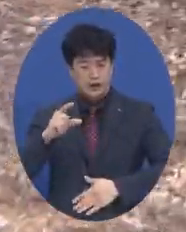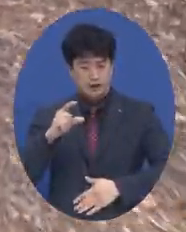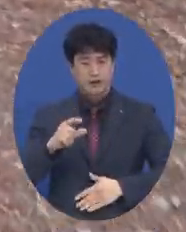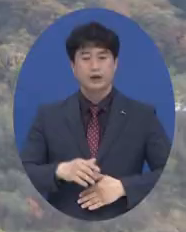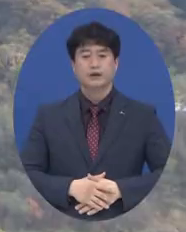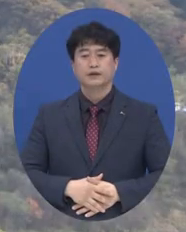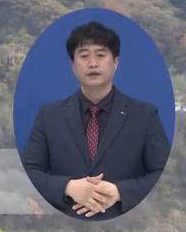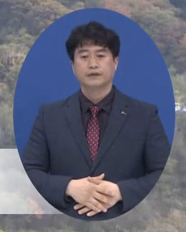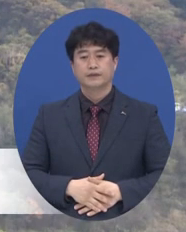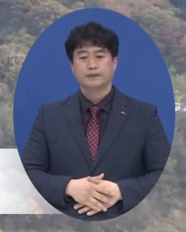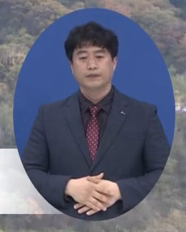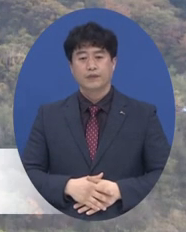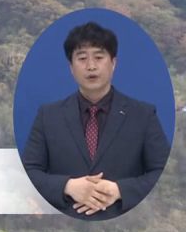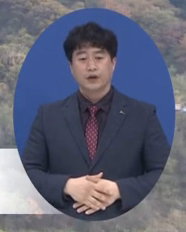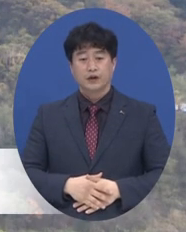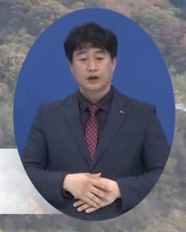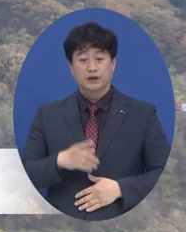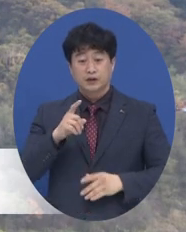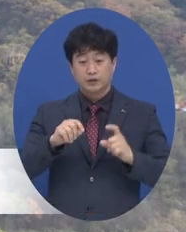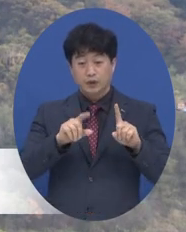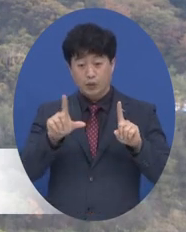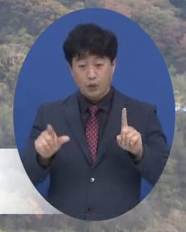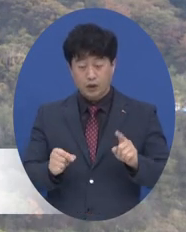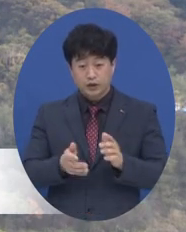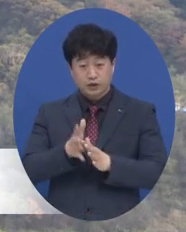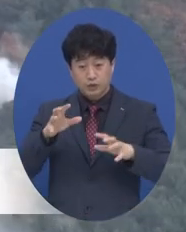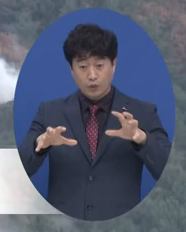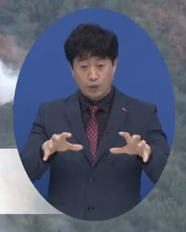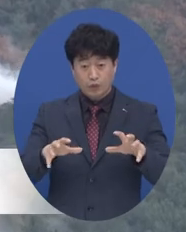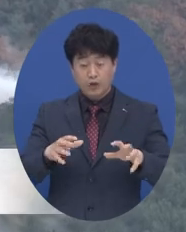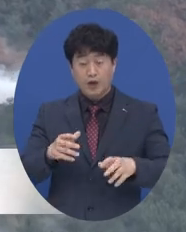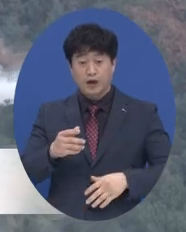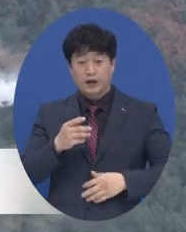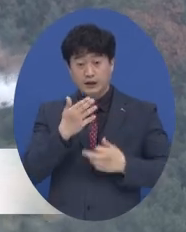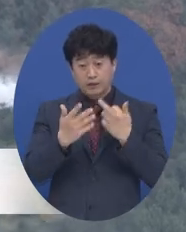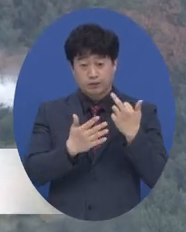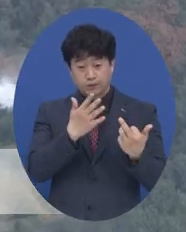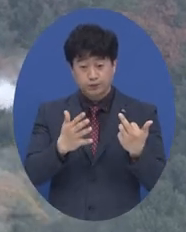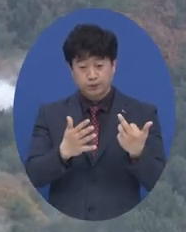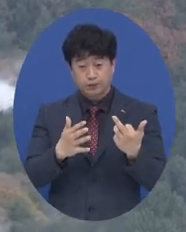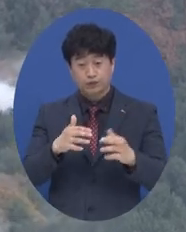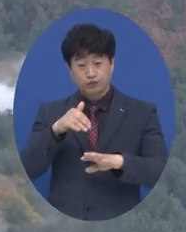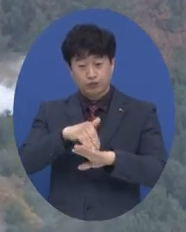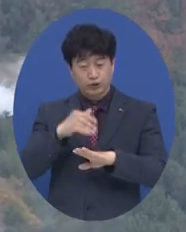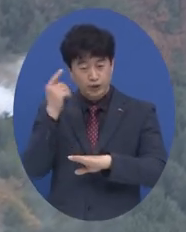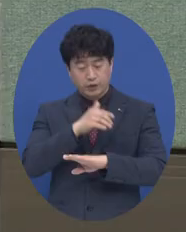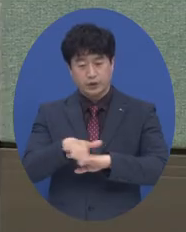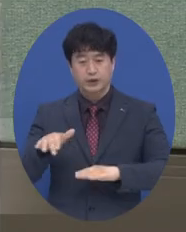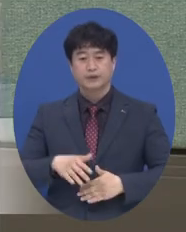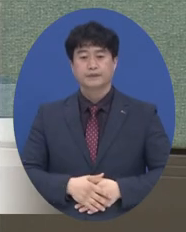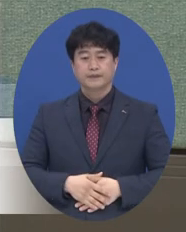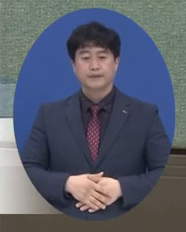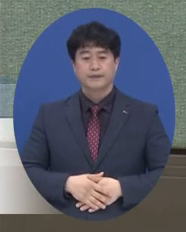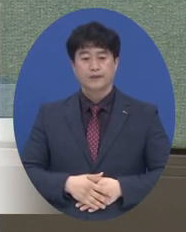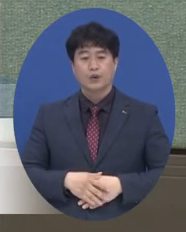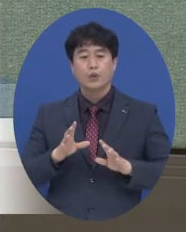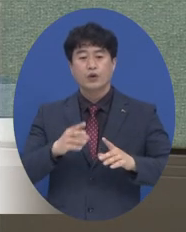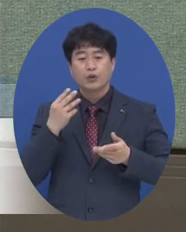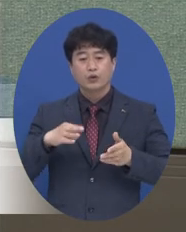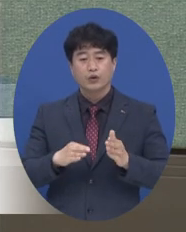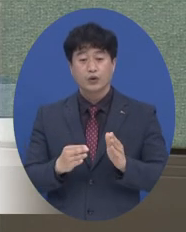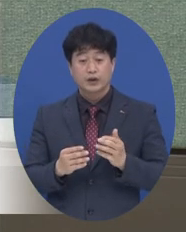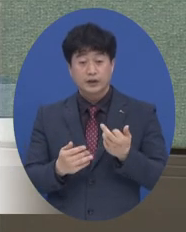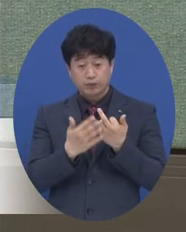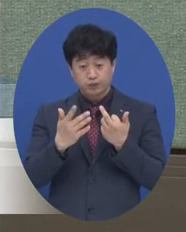합니다 오는 11월 라는 시 군과 산불 진화 모의 합동 훈련을 할 예정입니다 올해 경기도는 상표